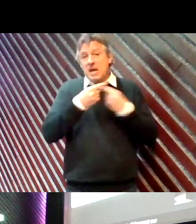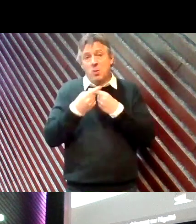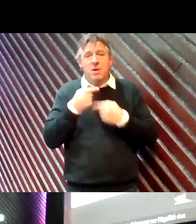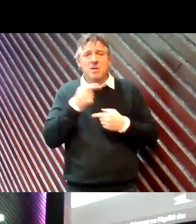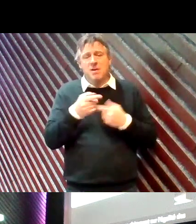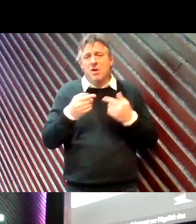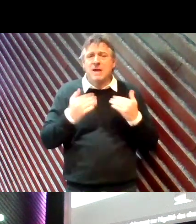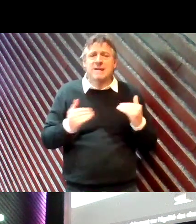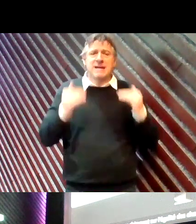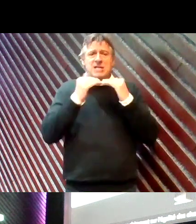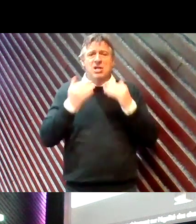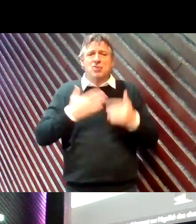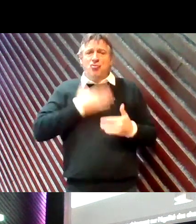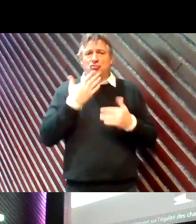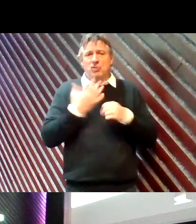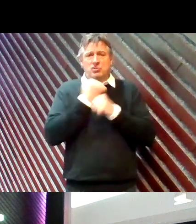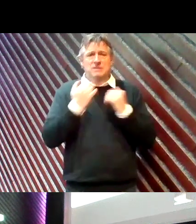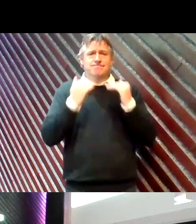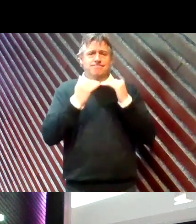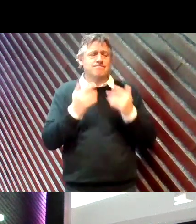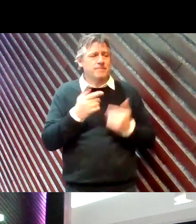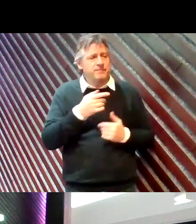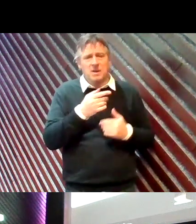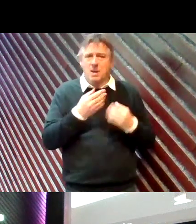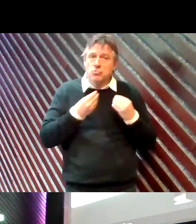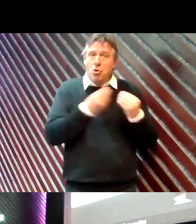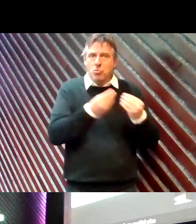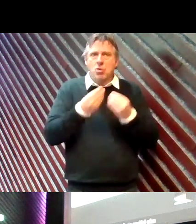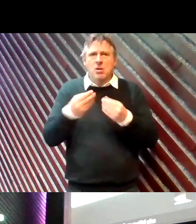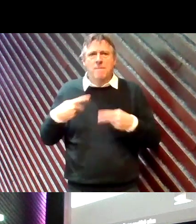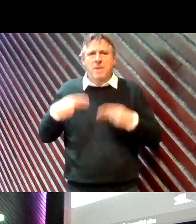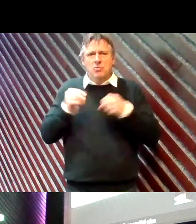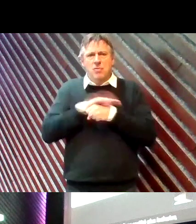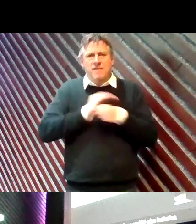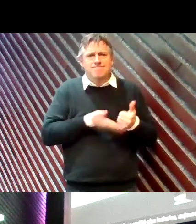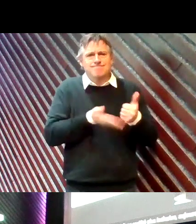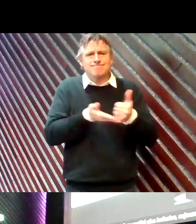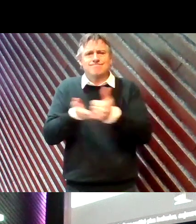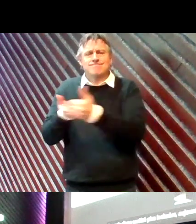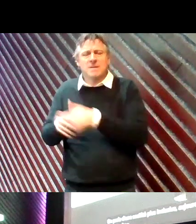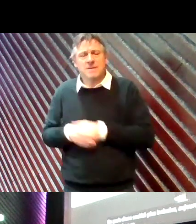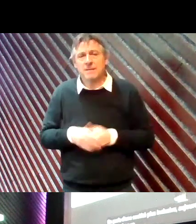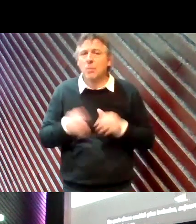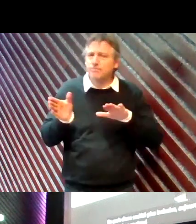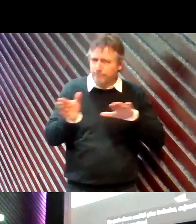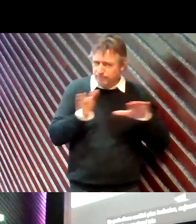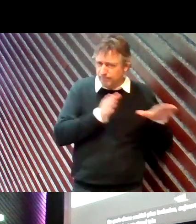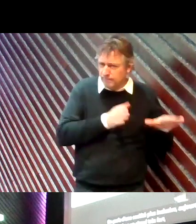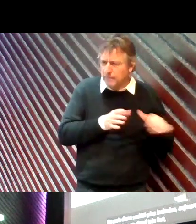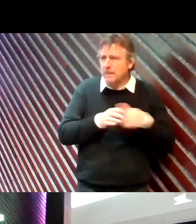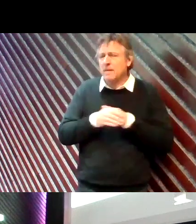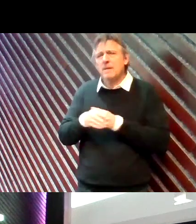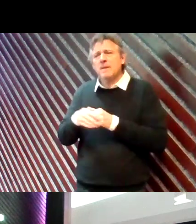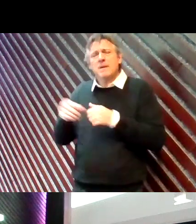Pour parler d'une société plus inclusive, aujourd'hui, on a quand même un signal très fort, c'est le secrétariat d'État